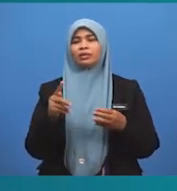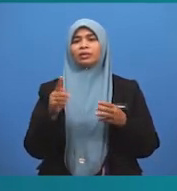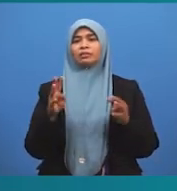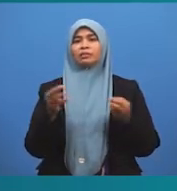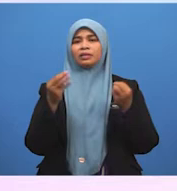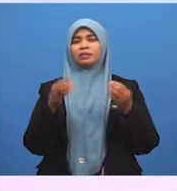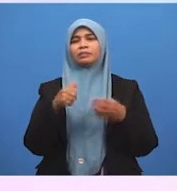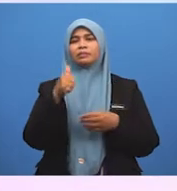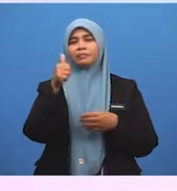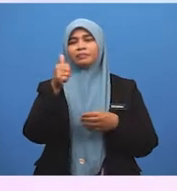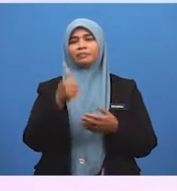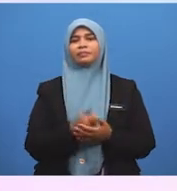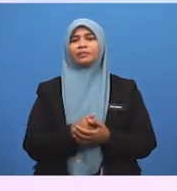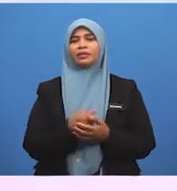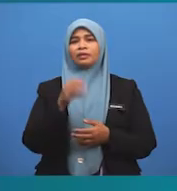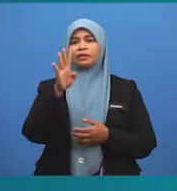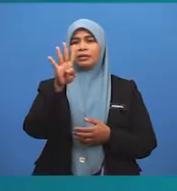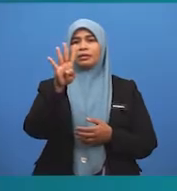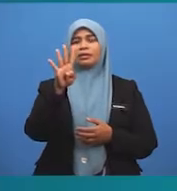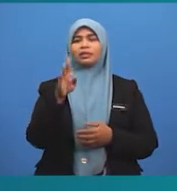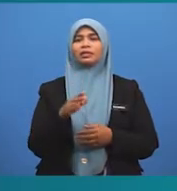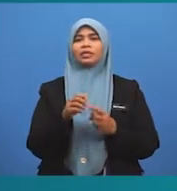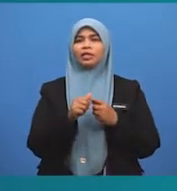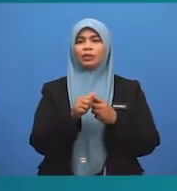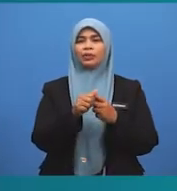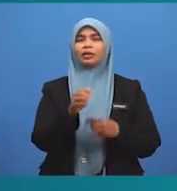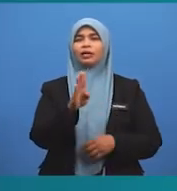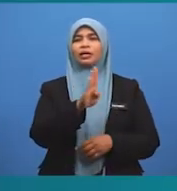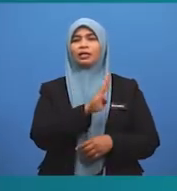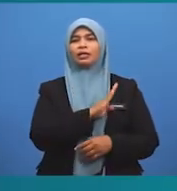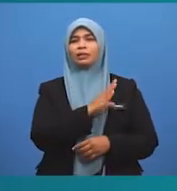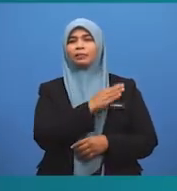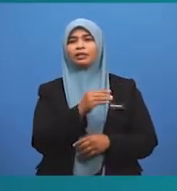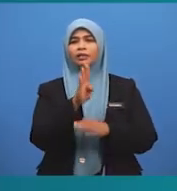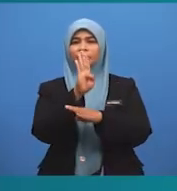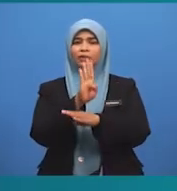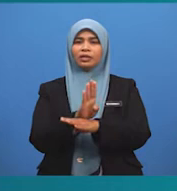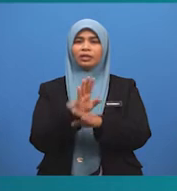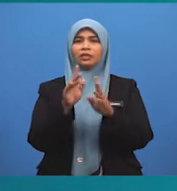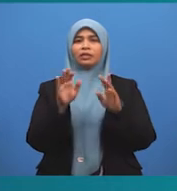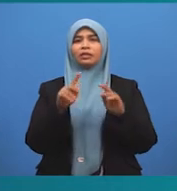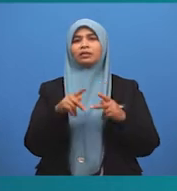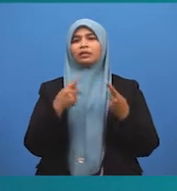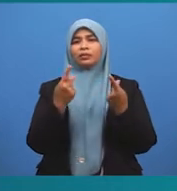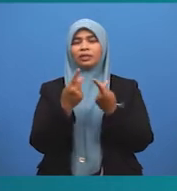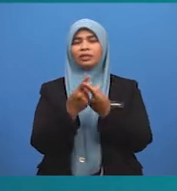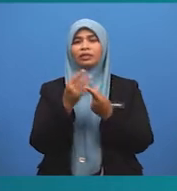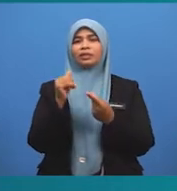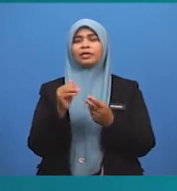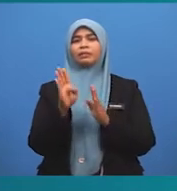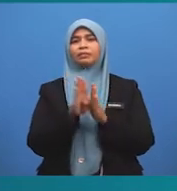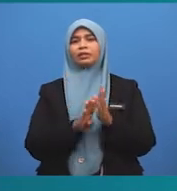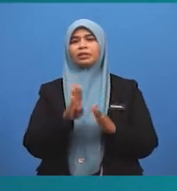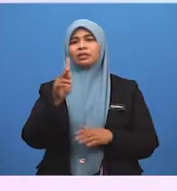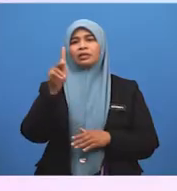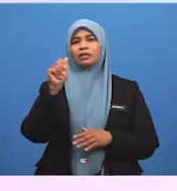majlis. Yang keempat, mematuhi adab dan budaya keluarga yang